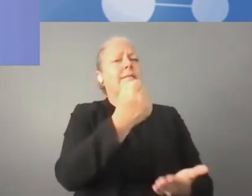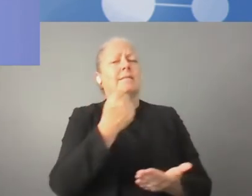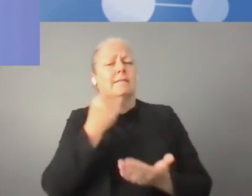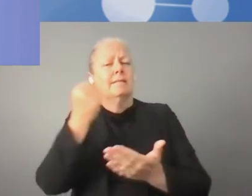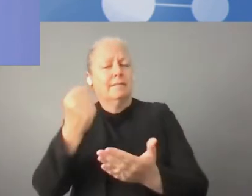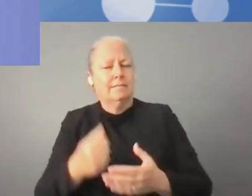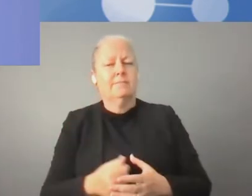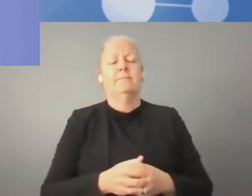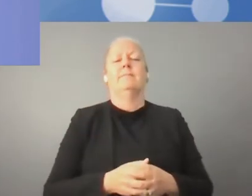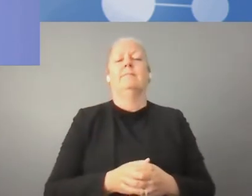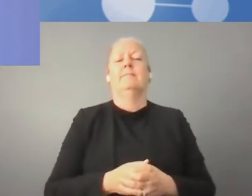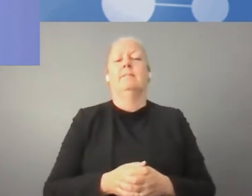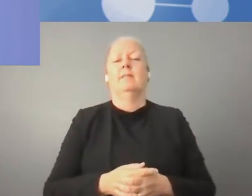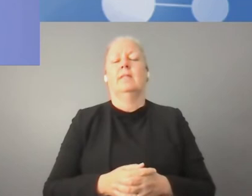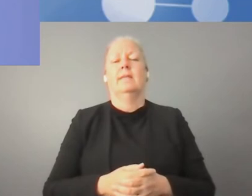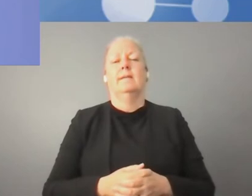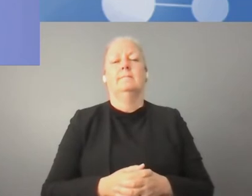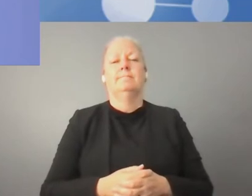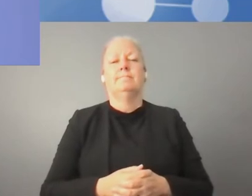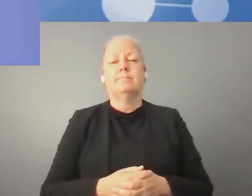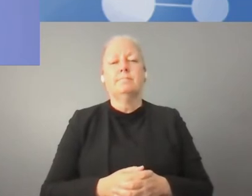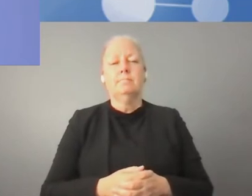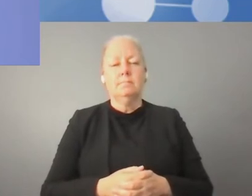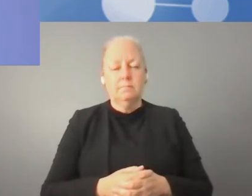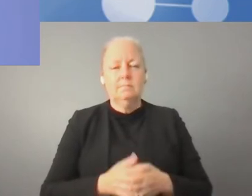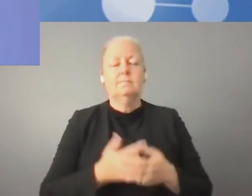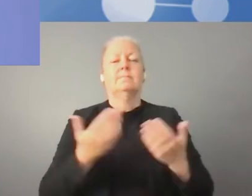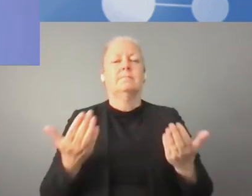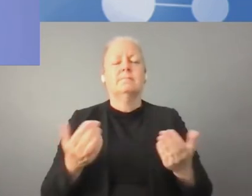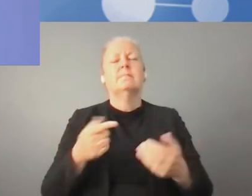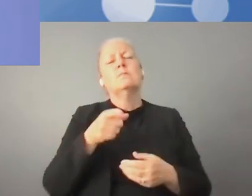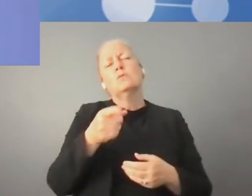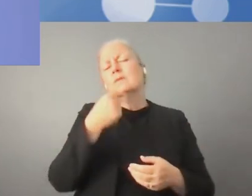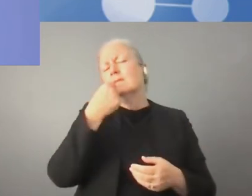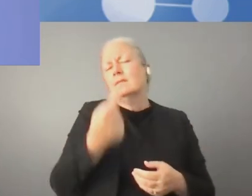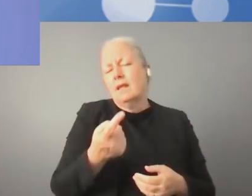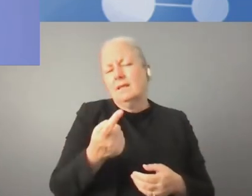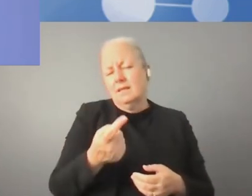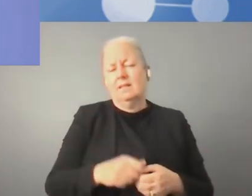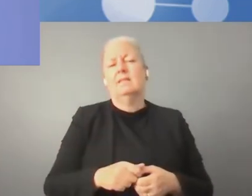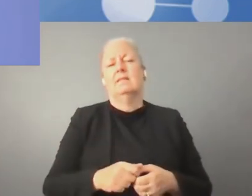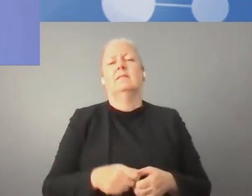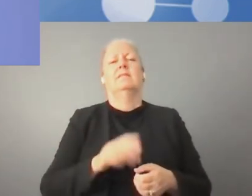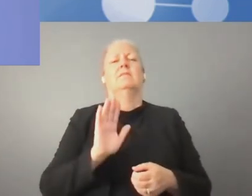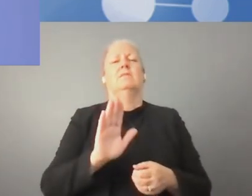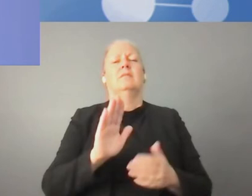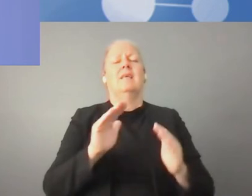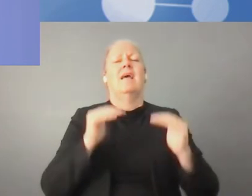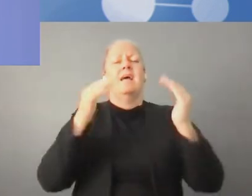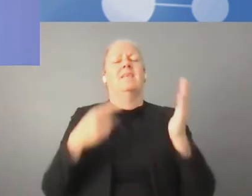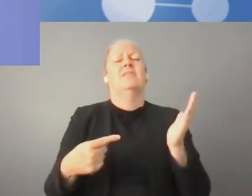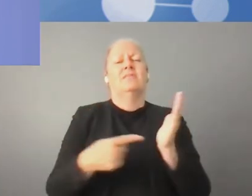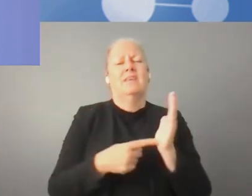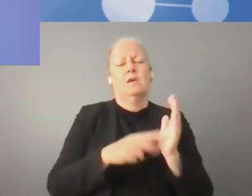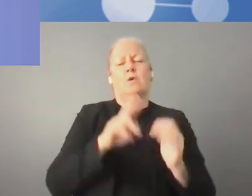我们目前在法国有很多创始企业，但是他们并没有达到我们想要